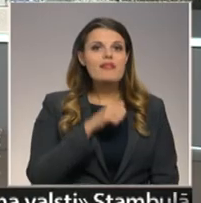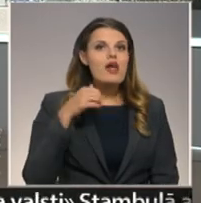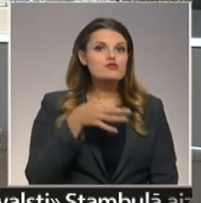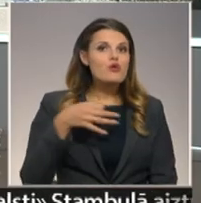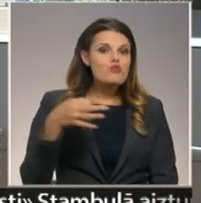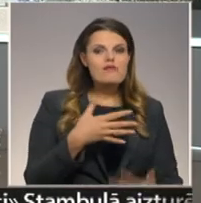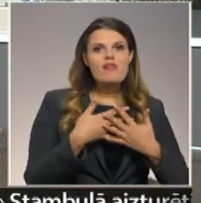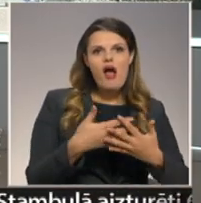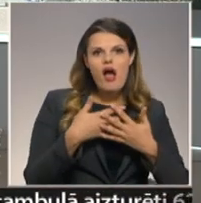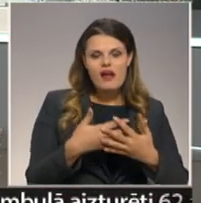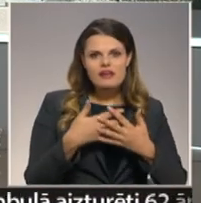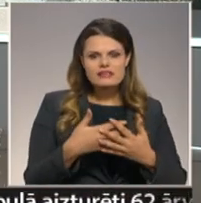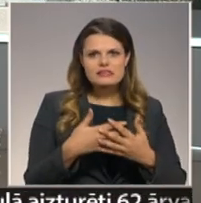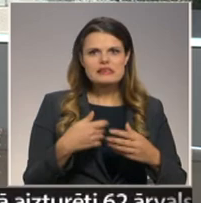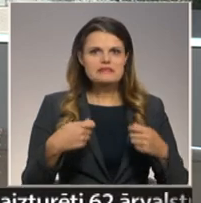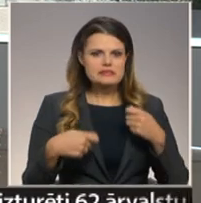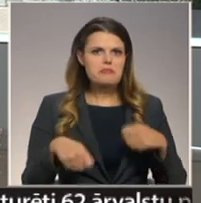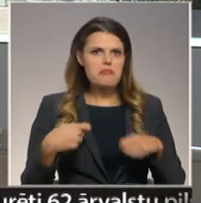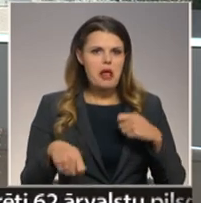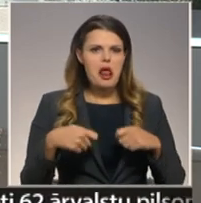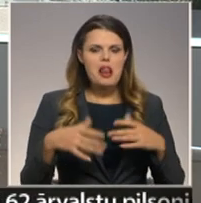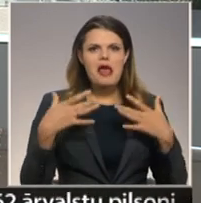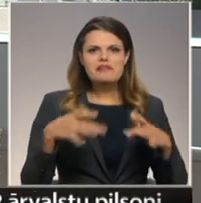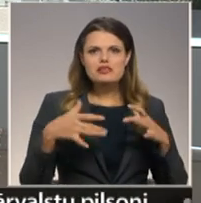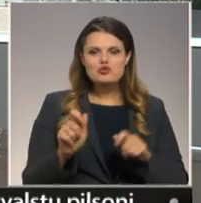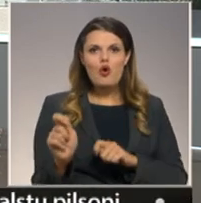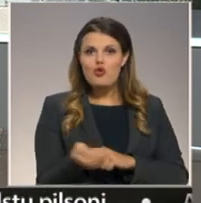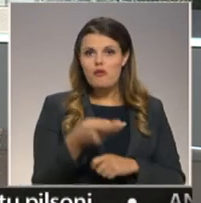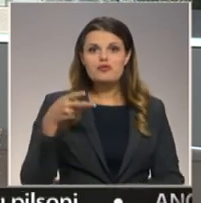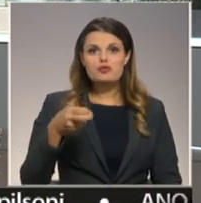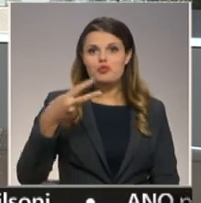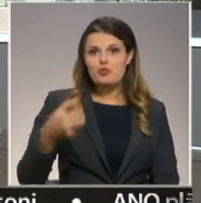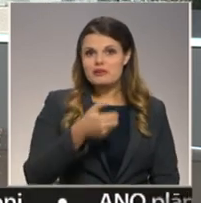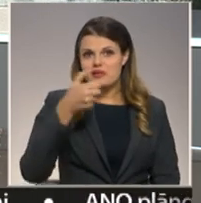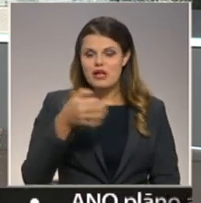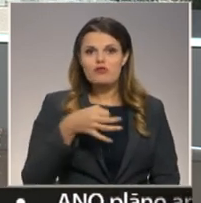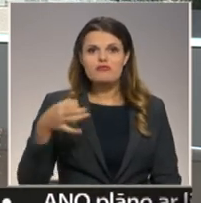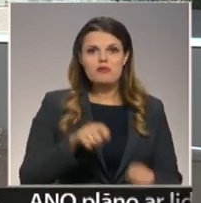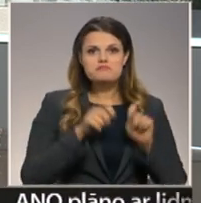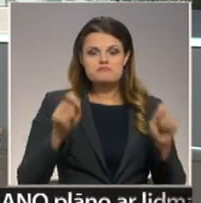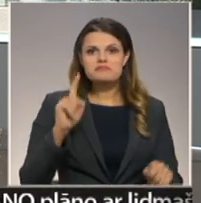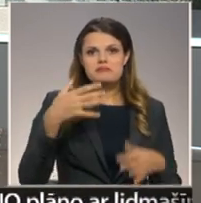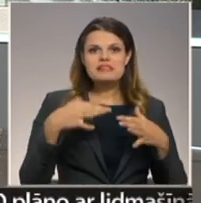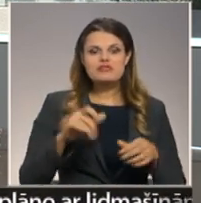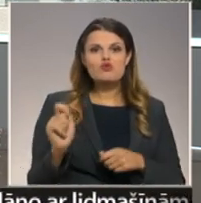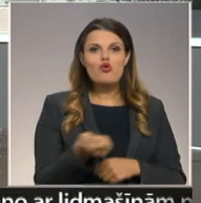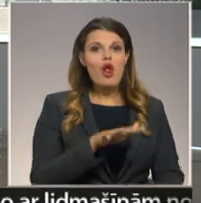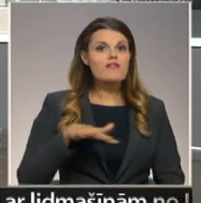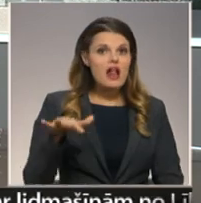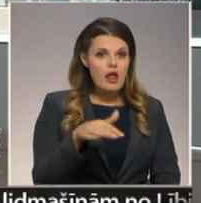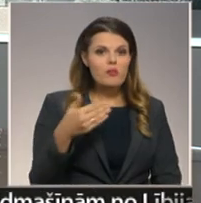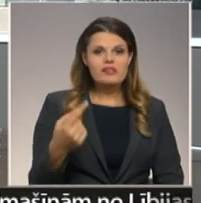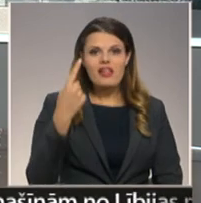Talsu novadā aktīvi spēlē disku golfu. 2012. Gadā novadā atklāts pirmais disku golfa laukums. Tagad būs par